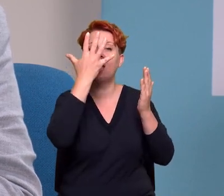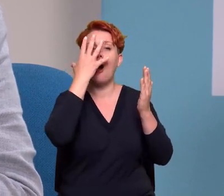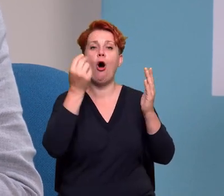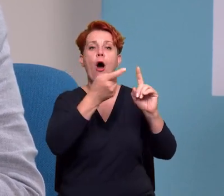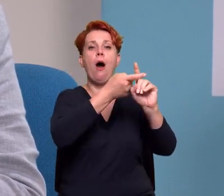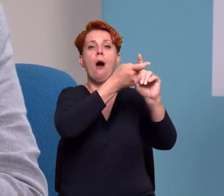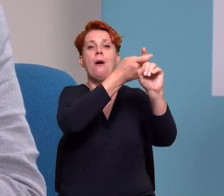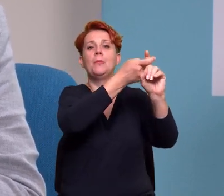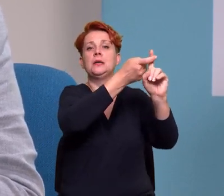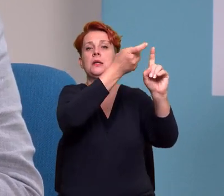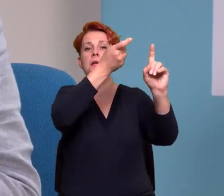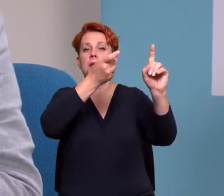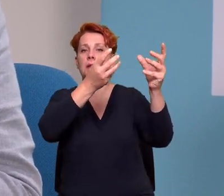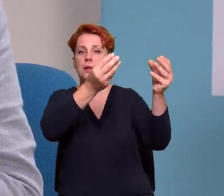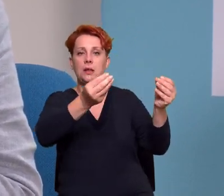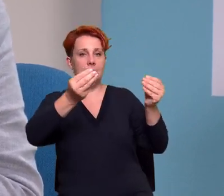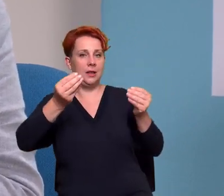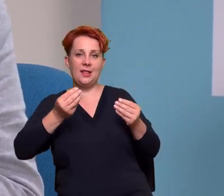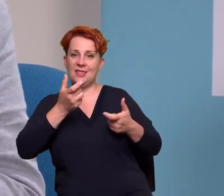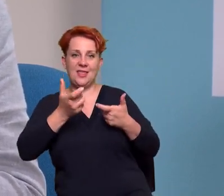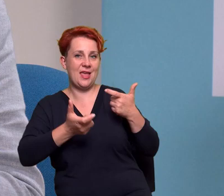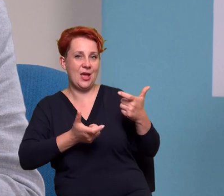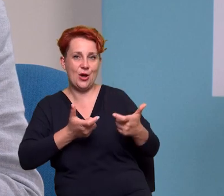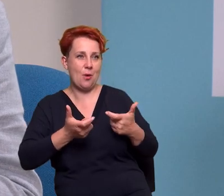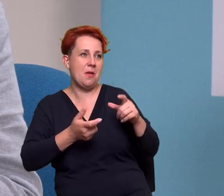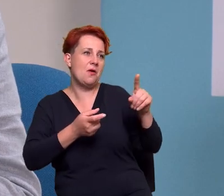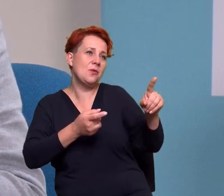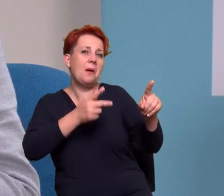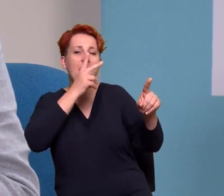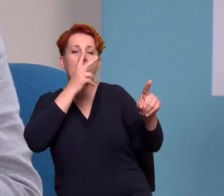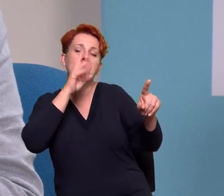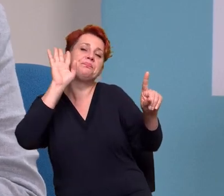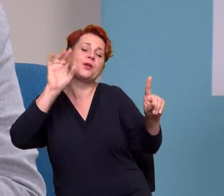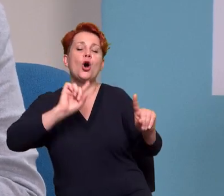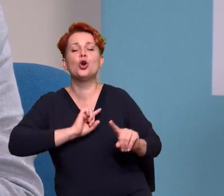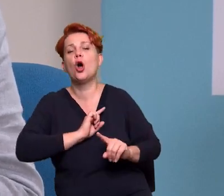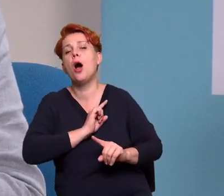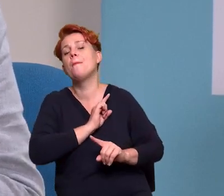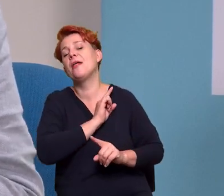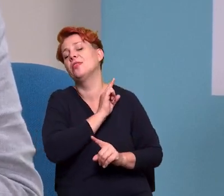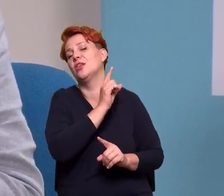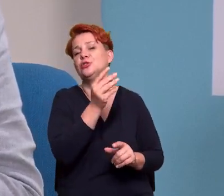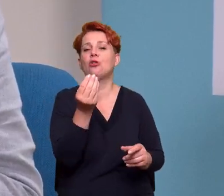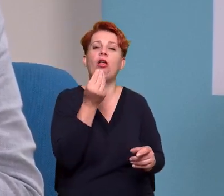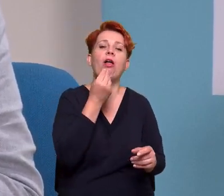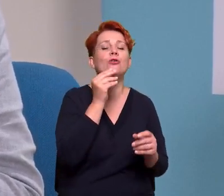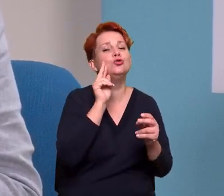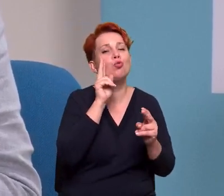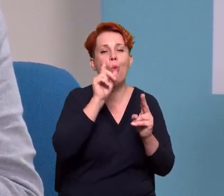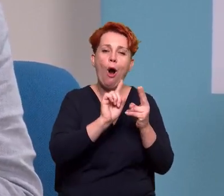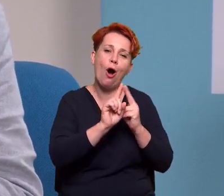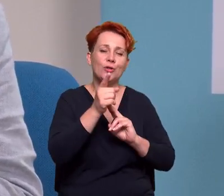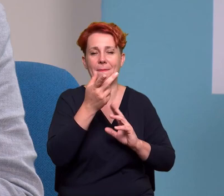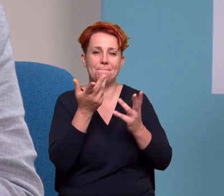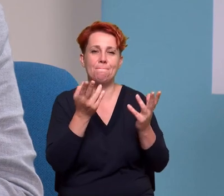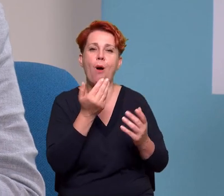który tam wisi, a który przedstawiał jakiś romantyczny podwieczorek. Tak? Nie było nic symbolicznego